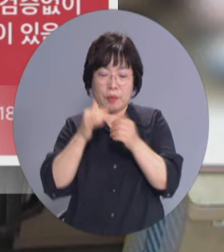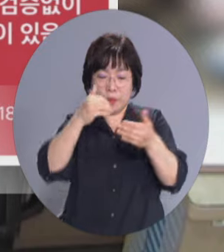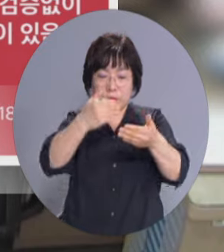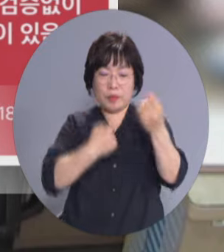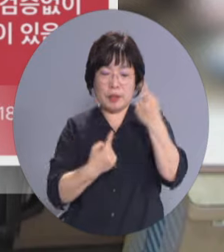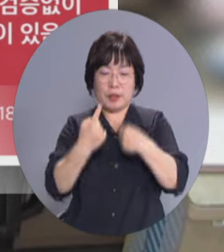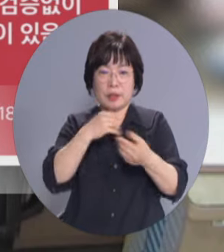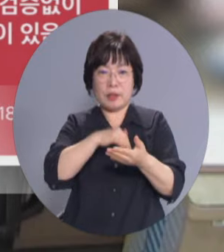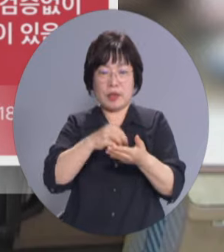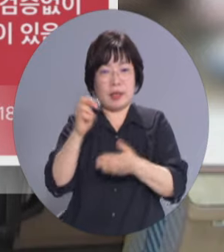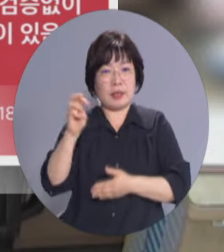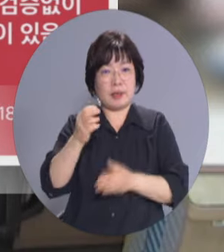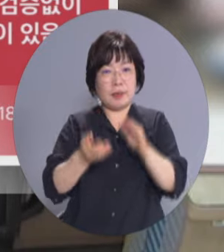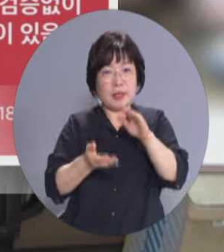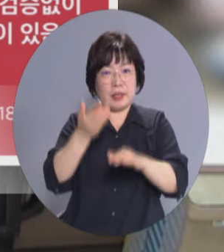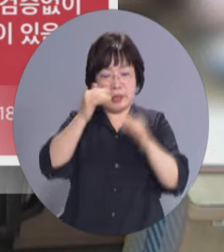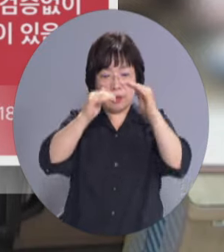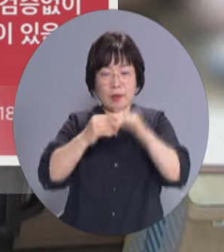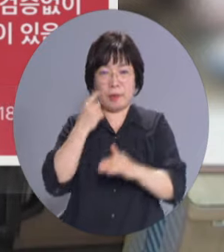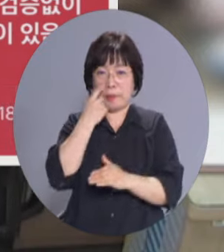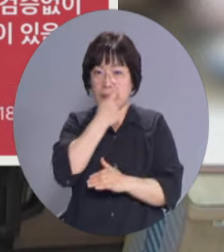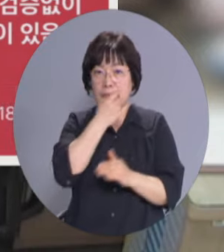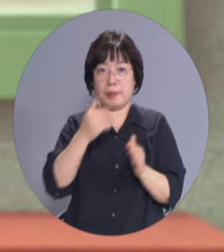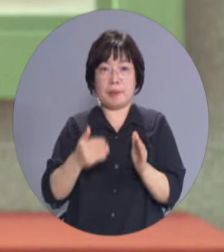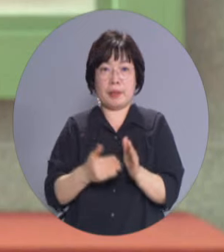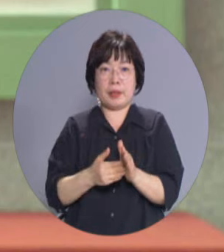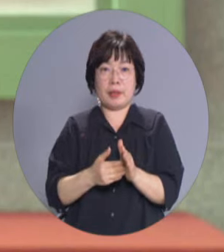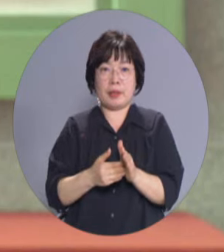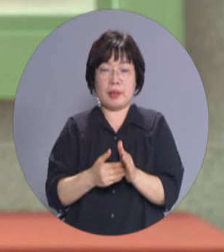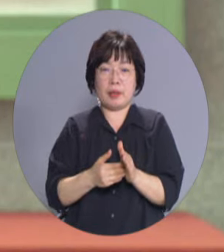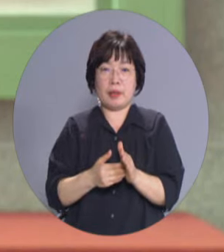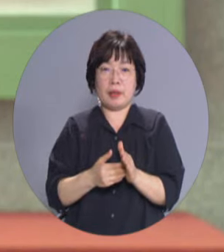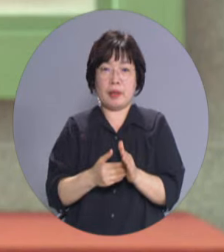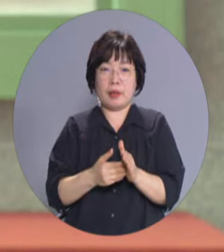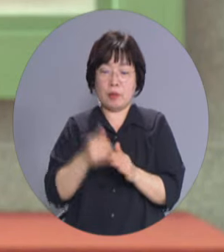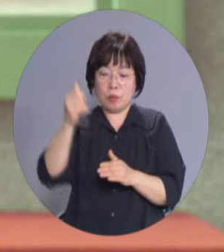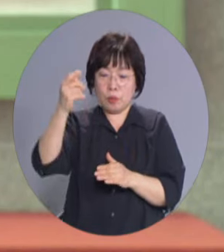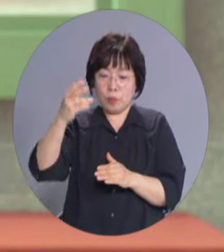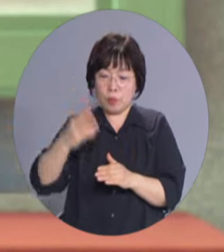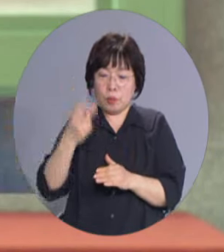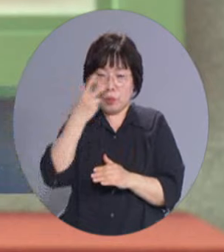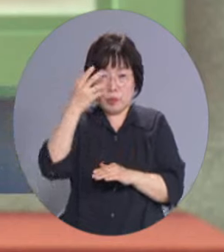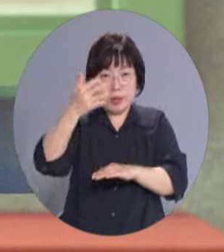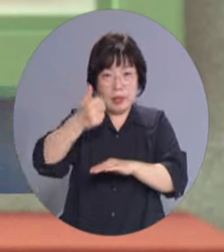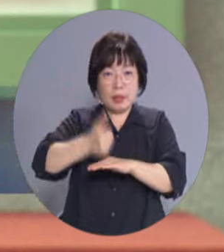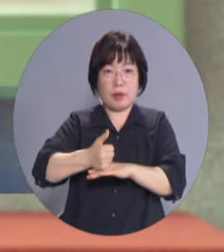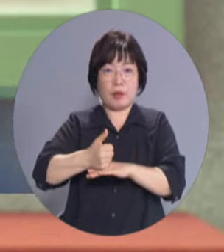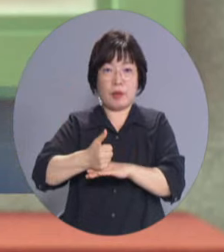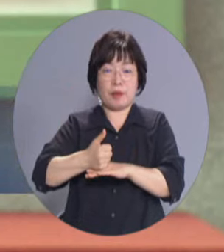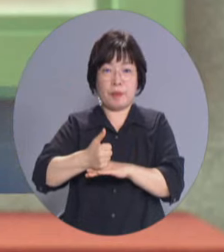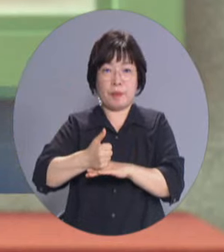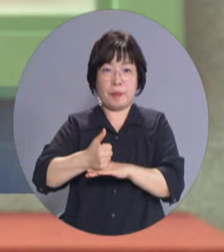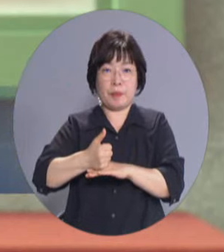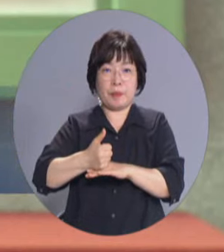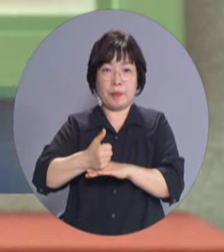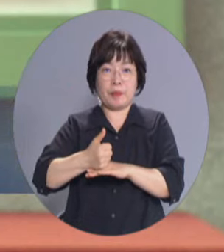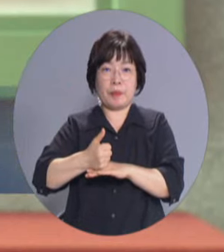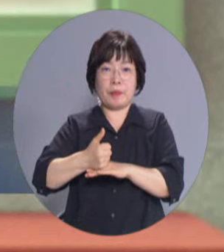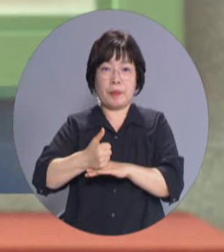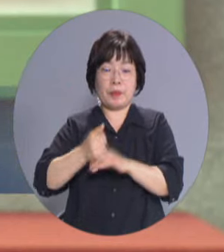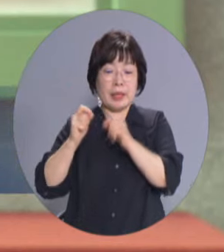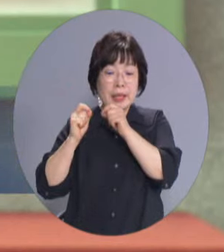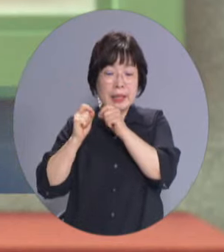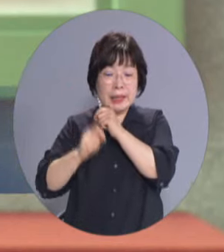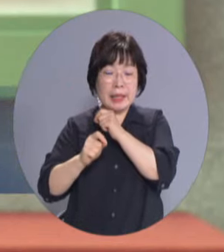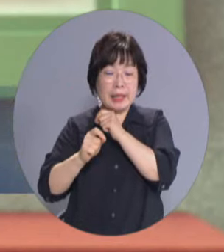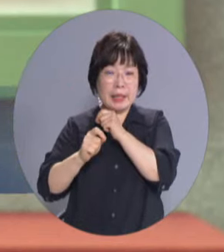타자 거래한 내역들이 확 까지를 더 조회를 해봤습니다 그랬더니 이제 어